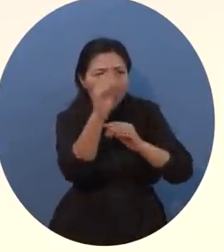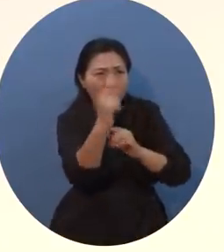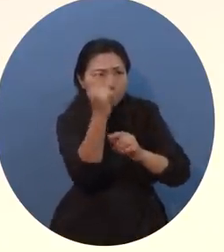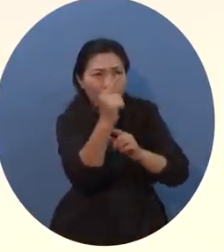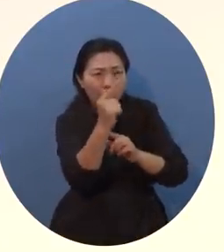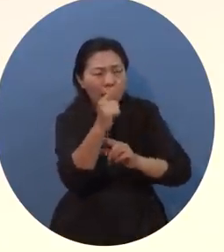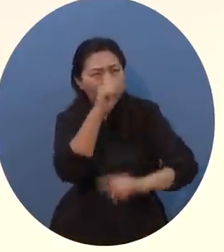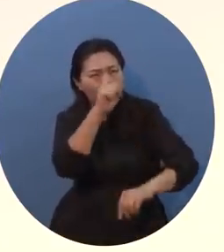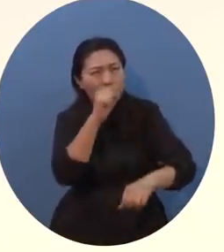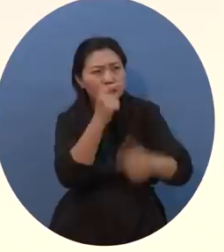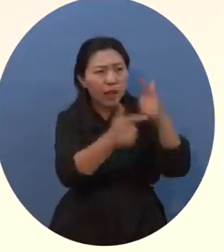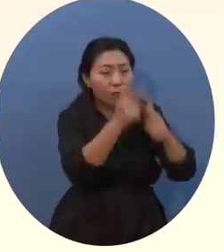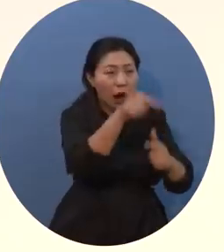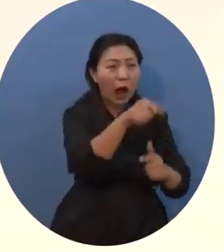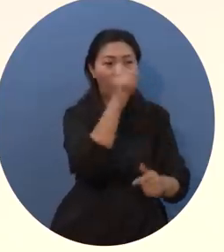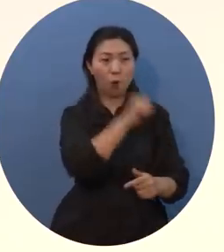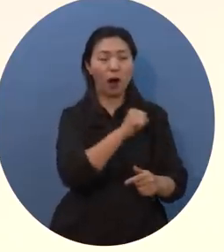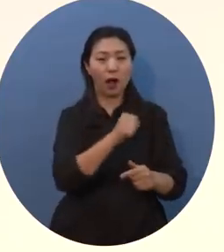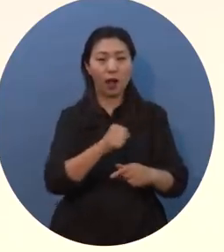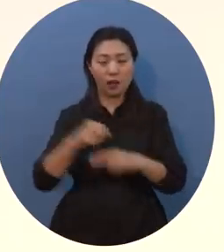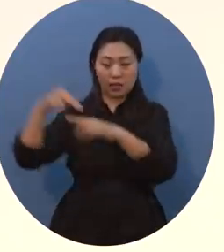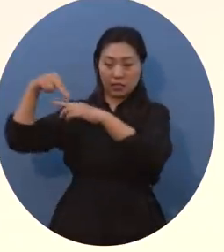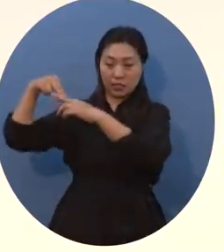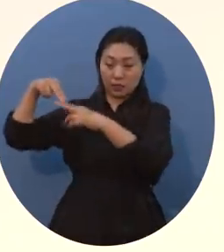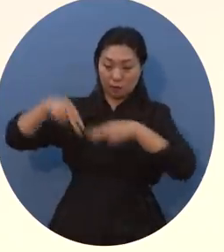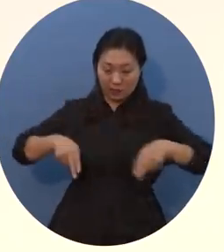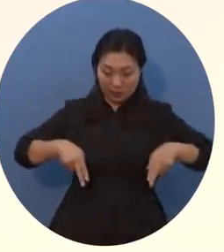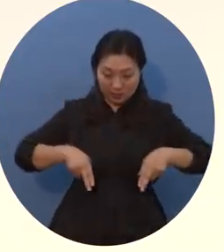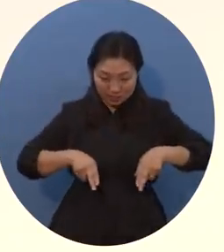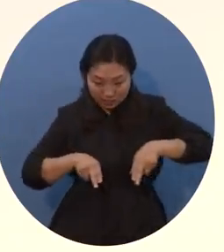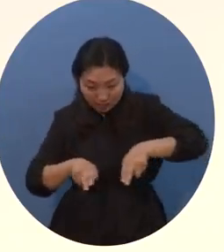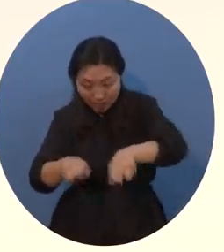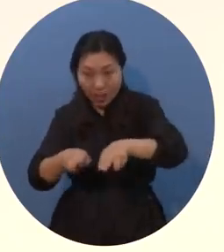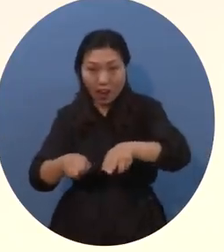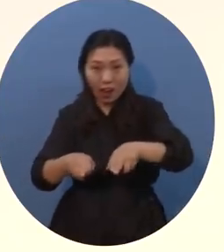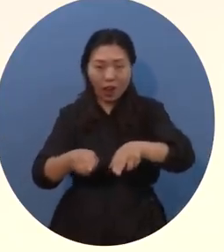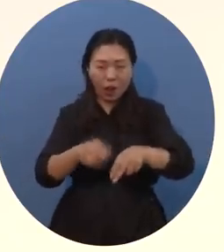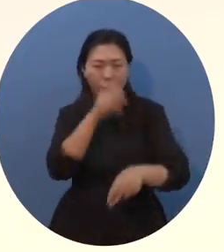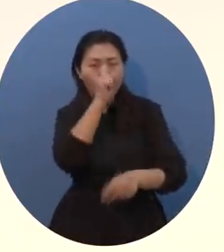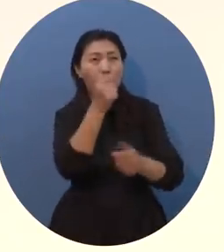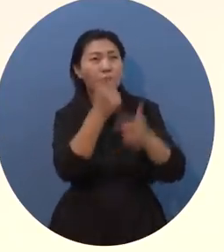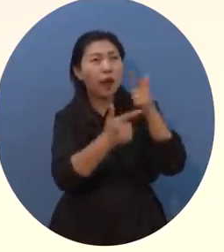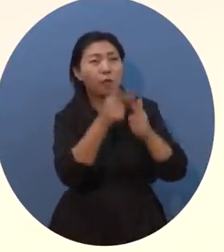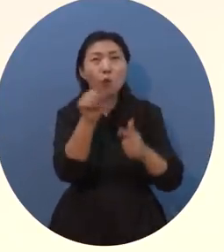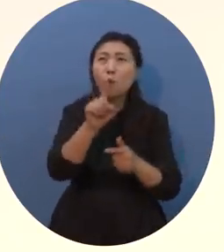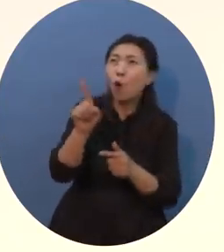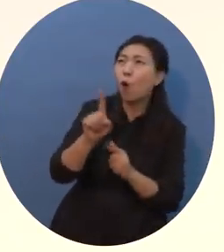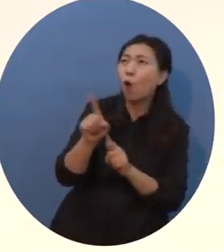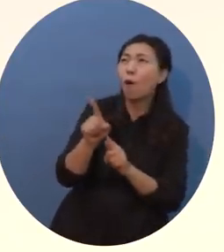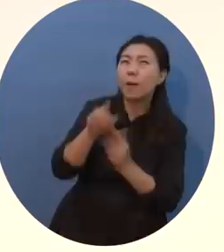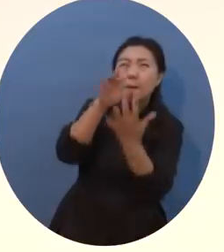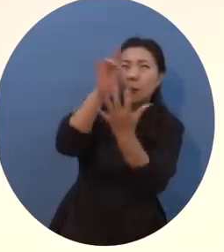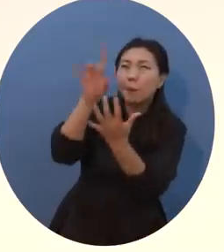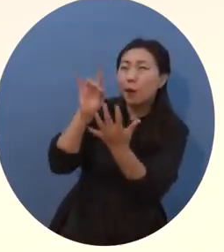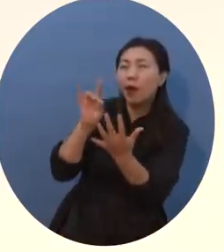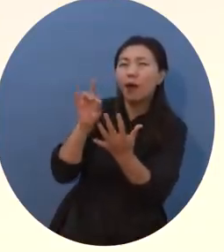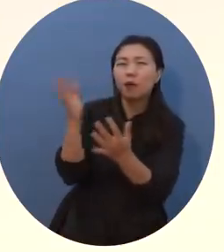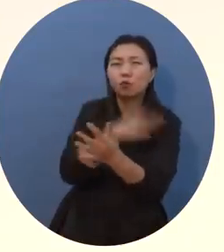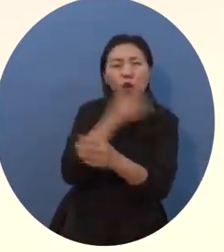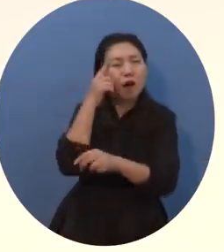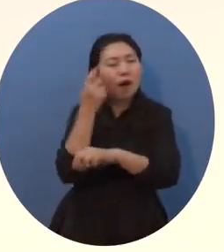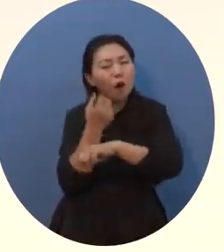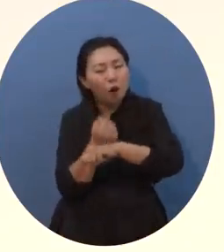만든 좋은 나무, 썰매 만드는 내 좋은 나무를 어떻게 구입을 하느냐. 이런